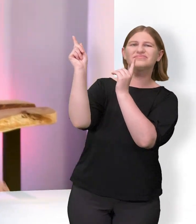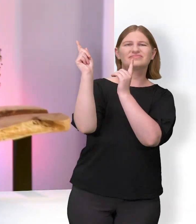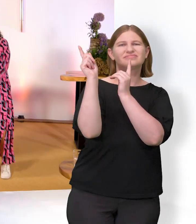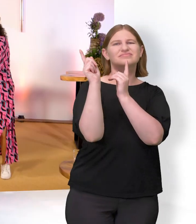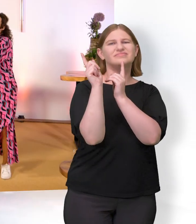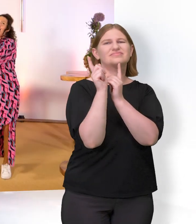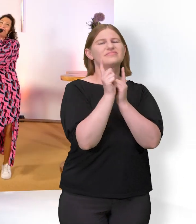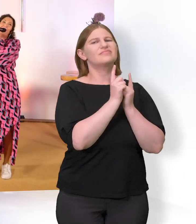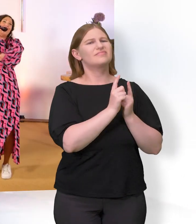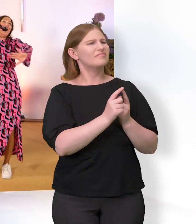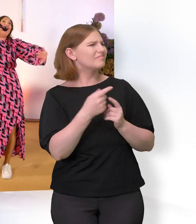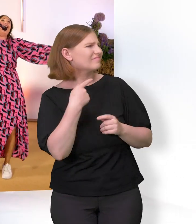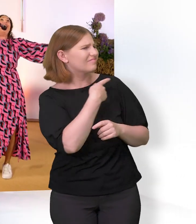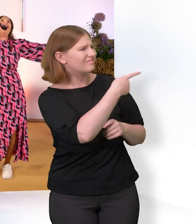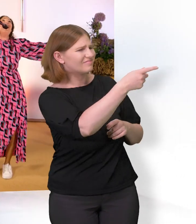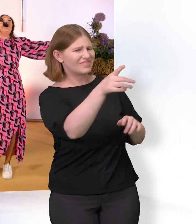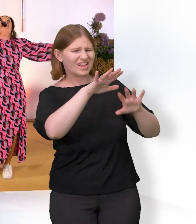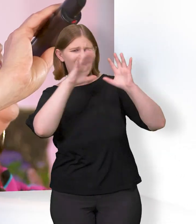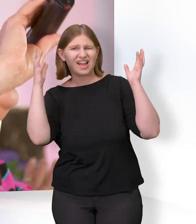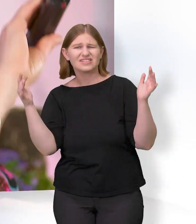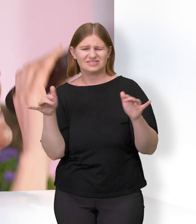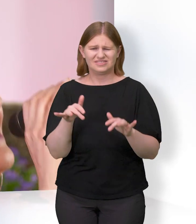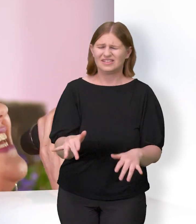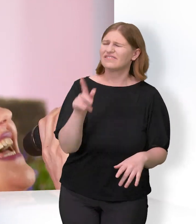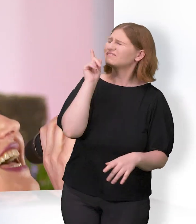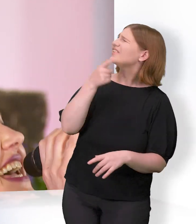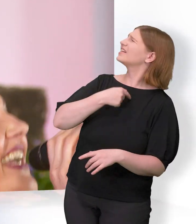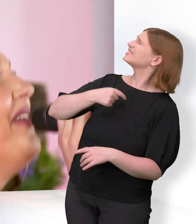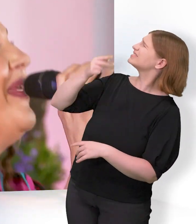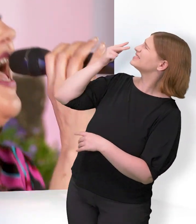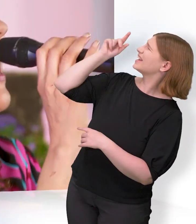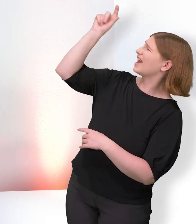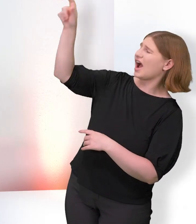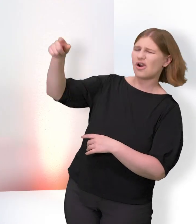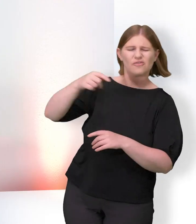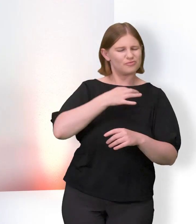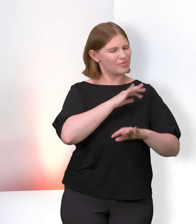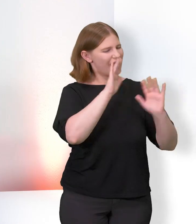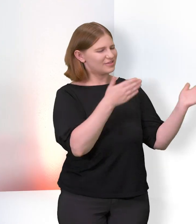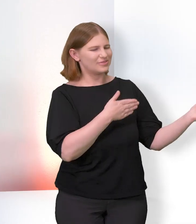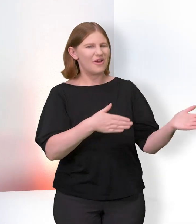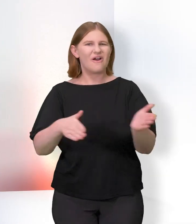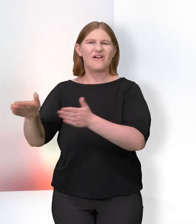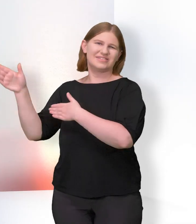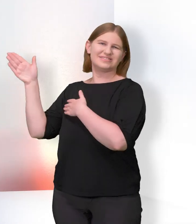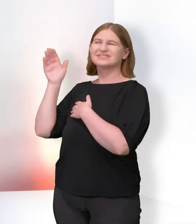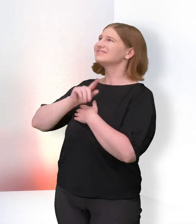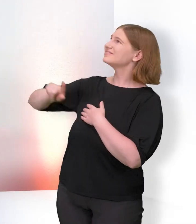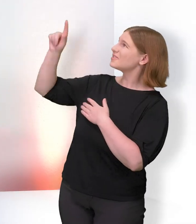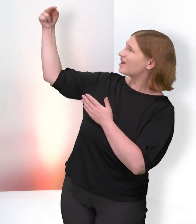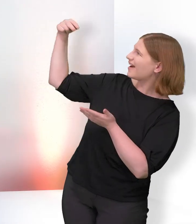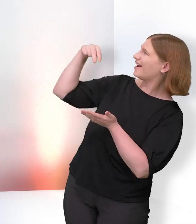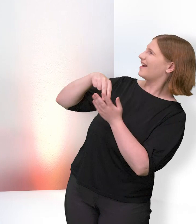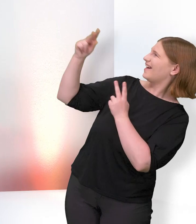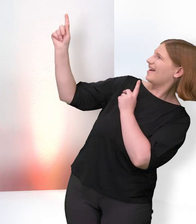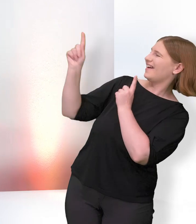dir. Alles okay, wenn ich dich seh. Alles okay, wenn du vor